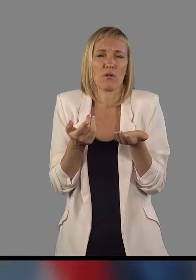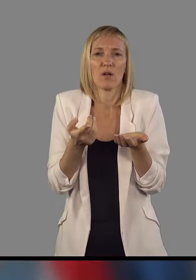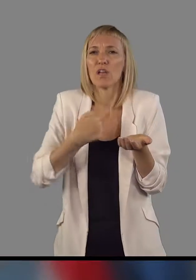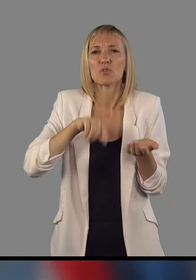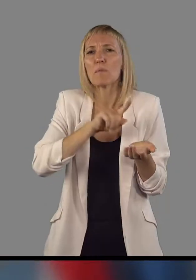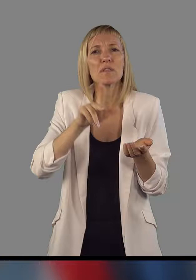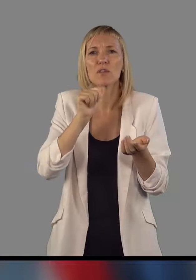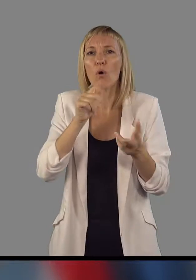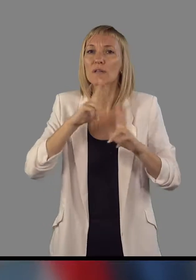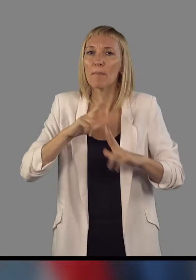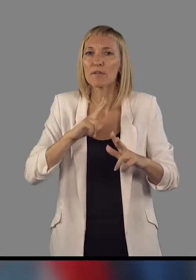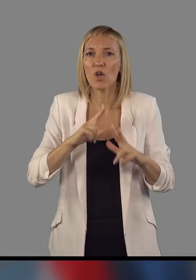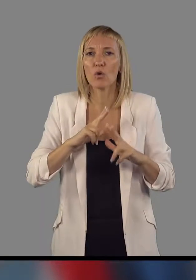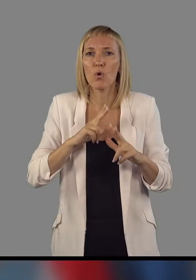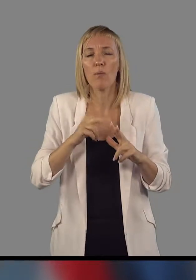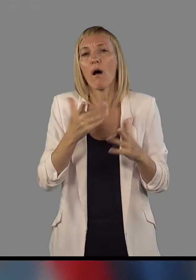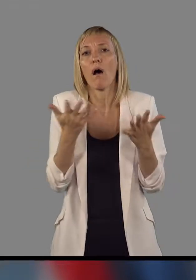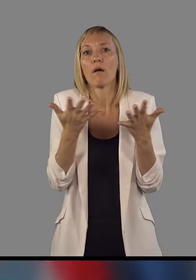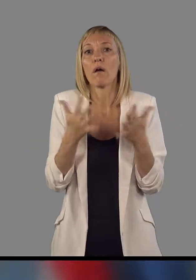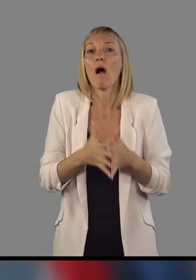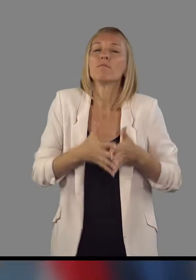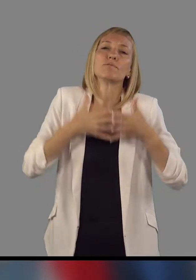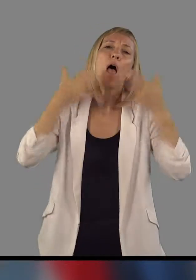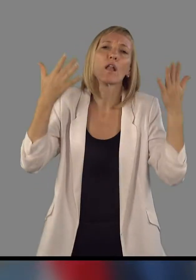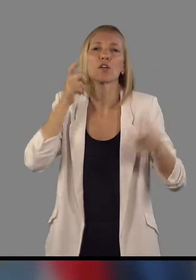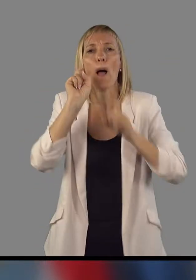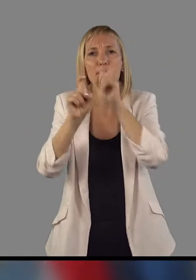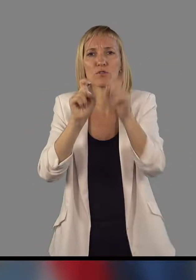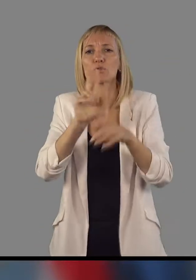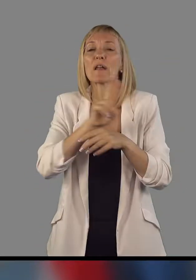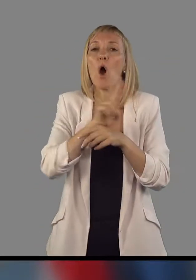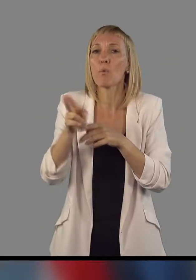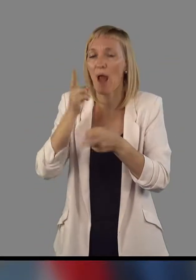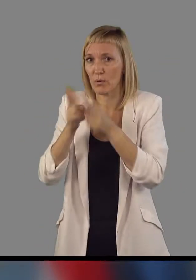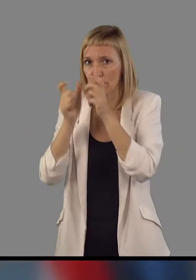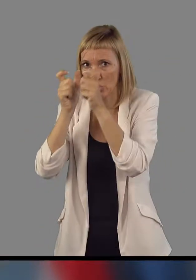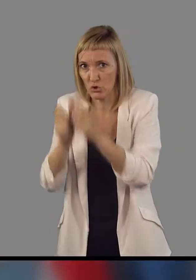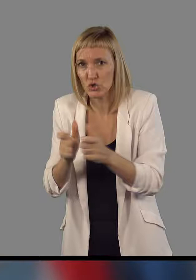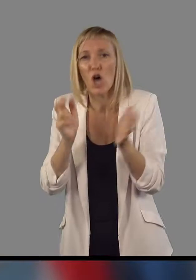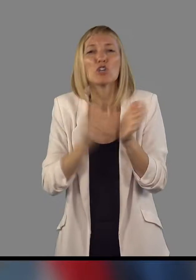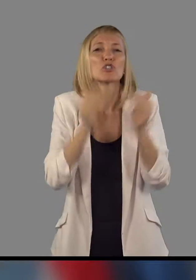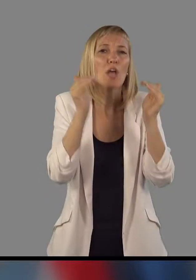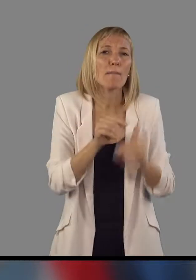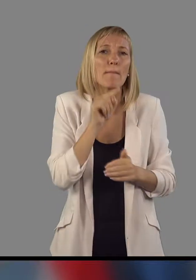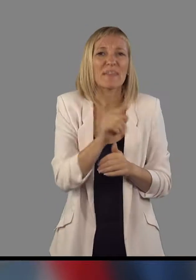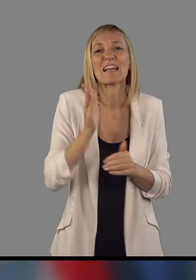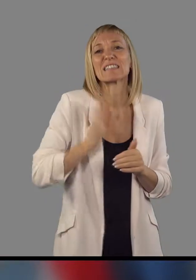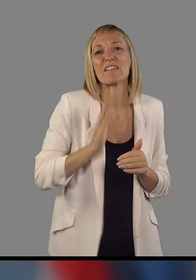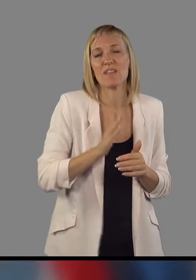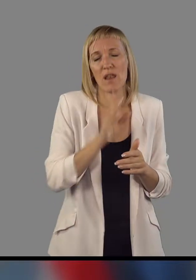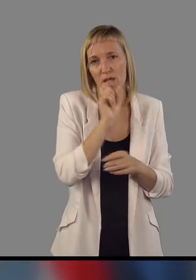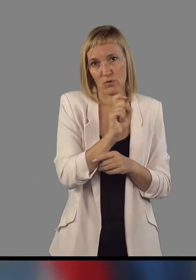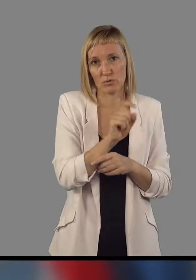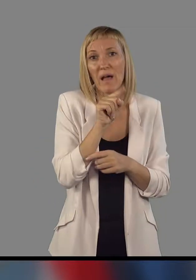težko. Tako da mi nikakor ne pričakujemo poplavo niti tožb na upravnem sodišču, še manj pa